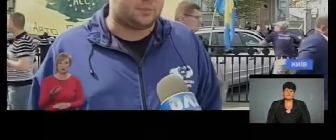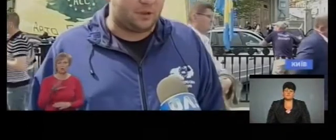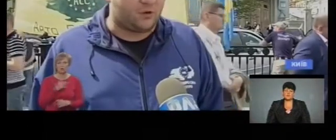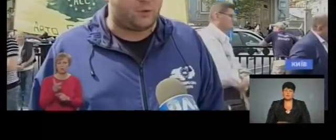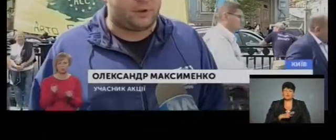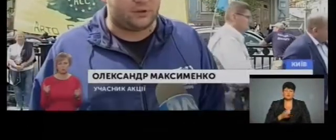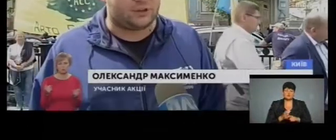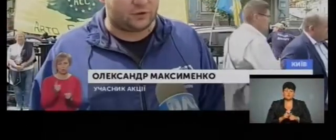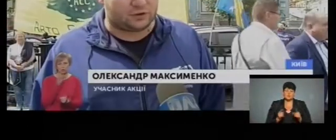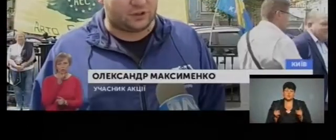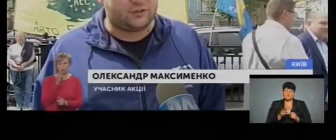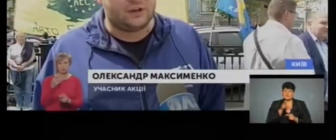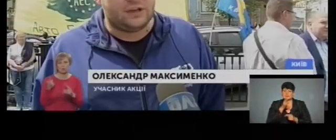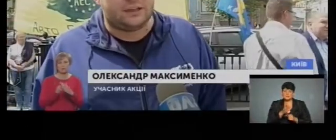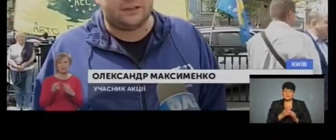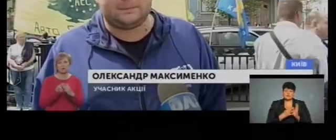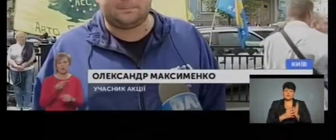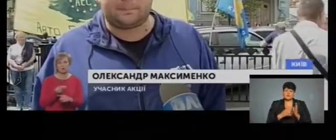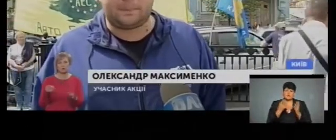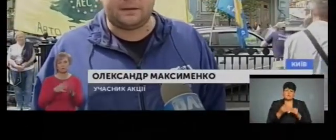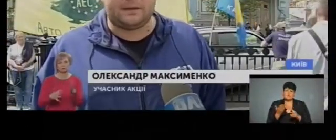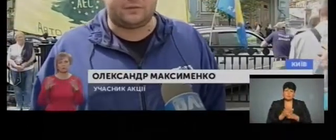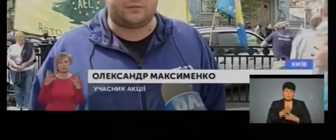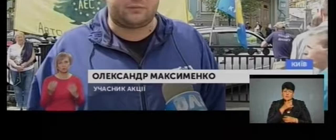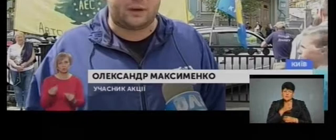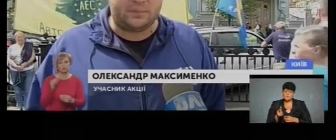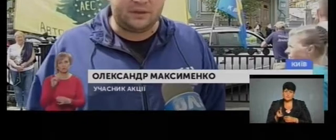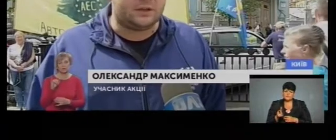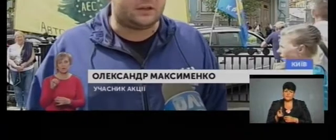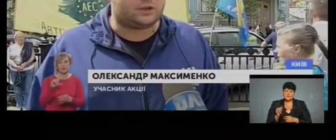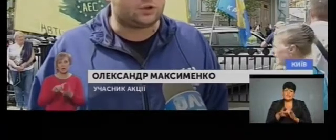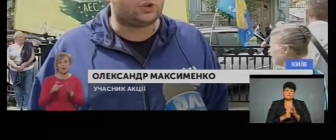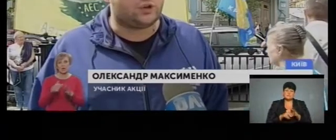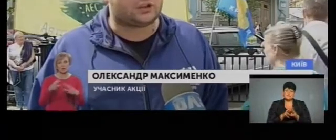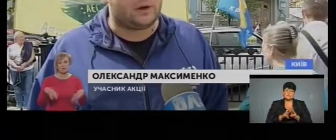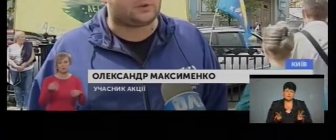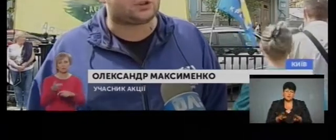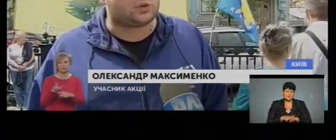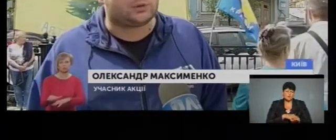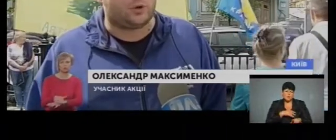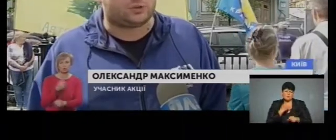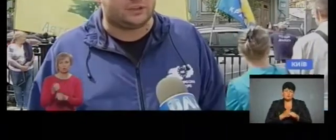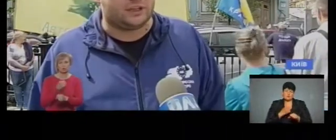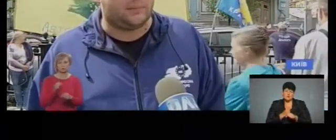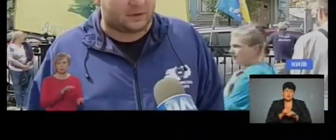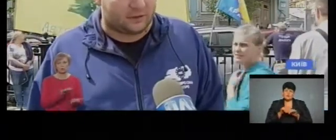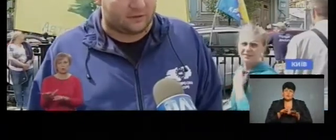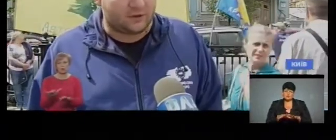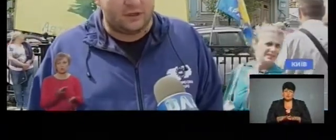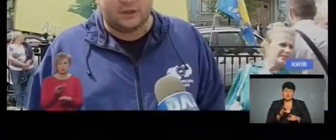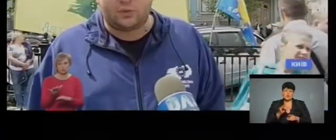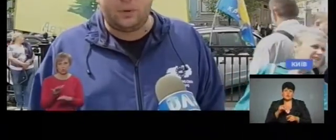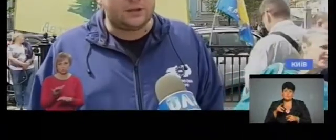термін пільгового періоду 90 днів, і Кабмін дуже довго розробляв процедуру самого розмитнення для